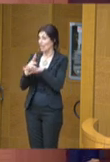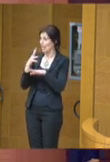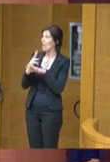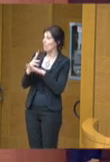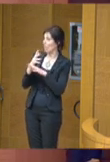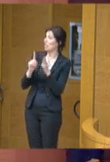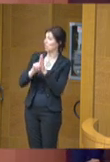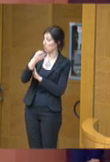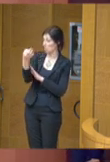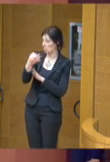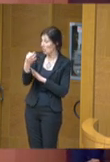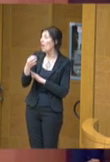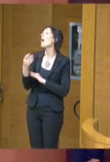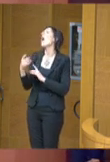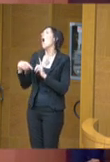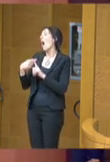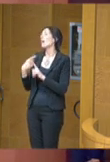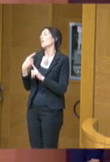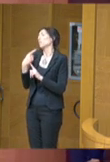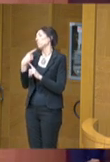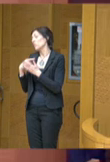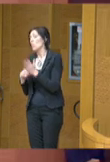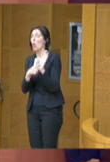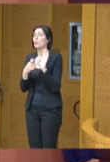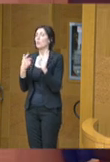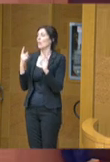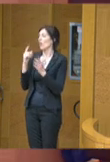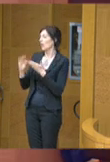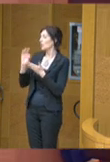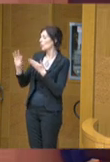invece ancora quanto lavoro dobbiamo fare per rendere una scuola e un